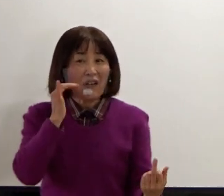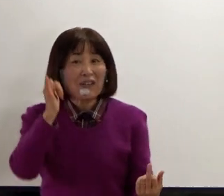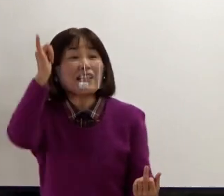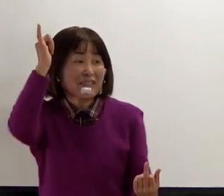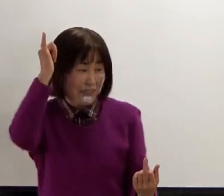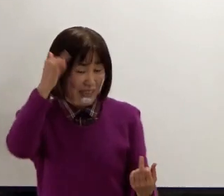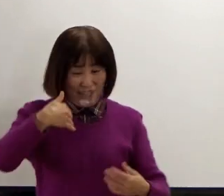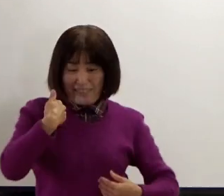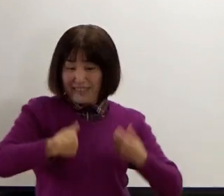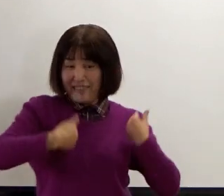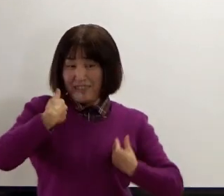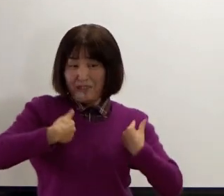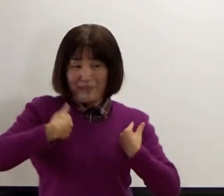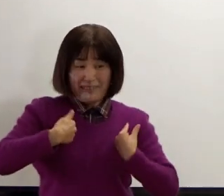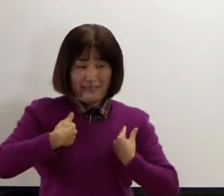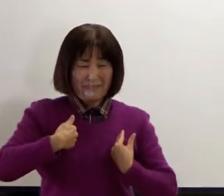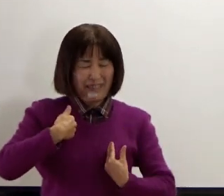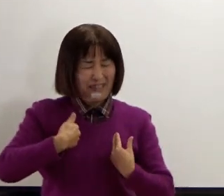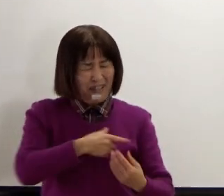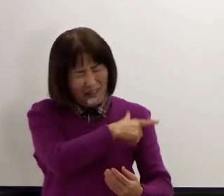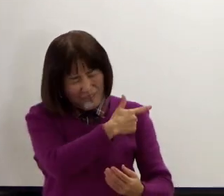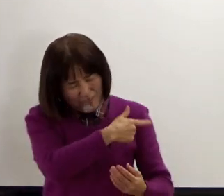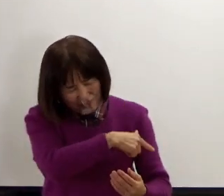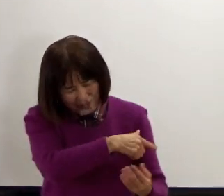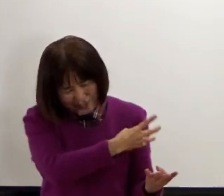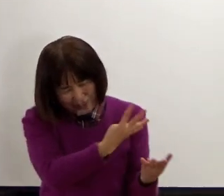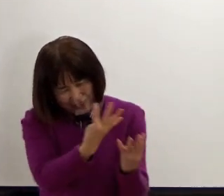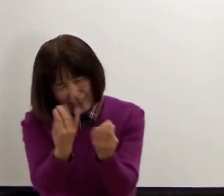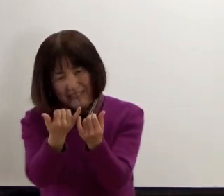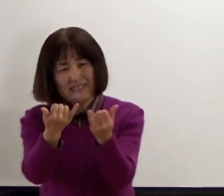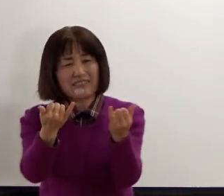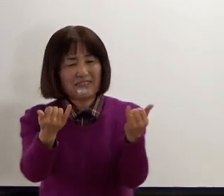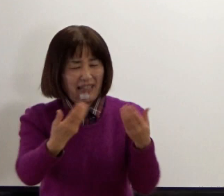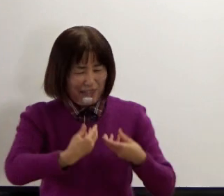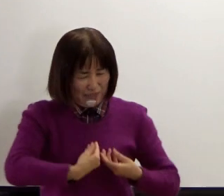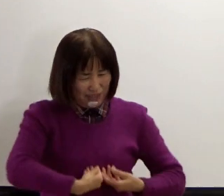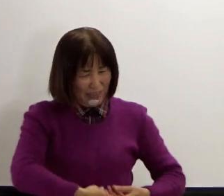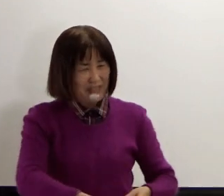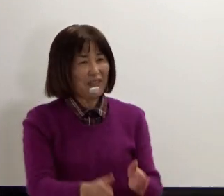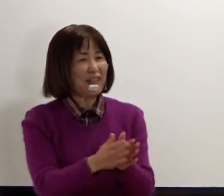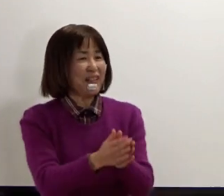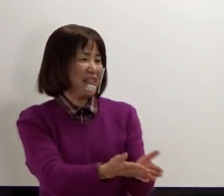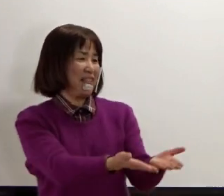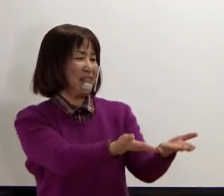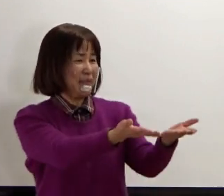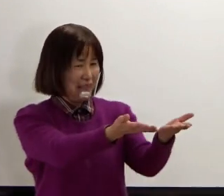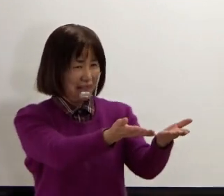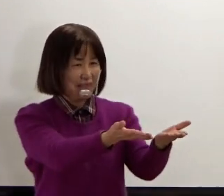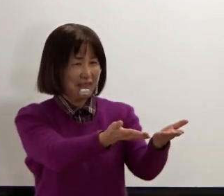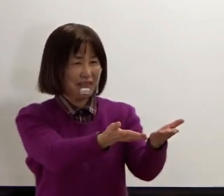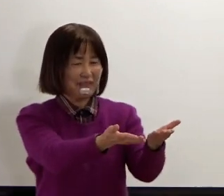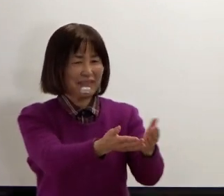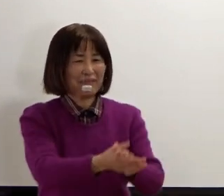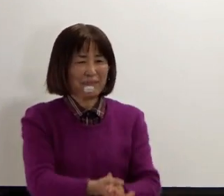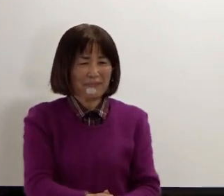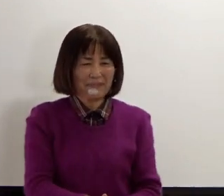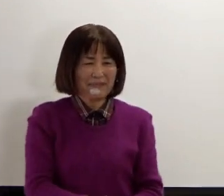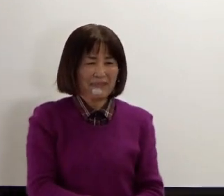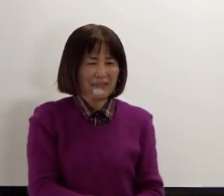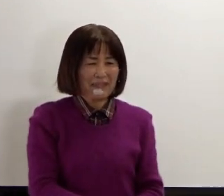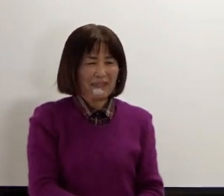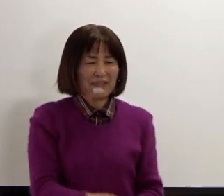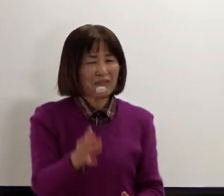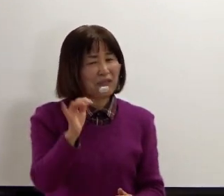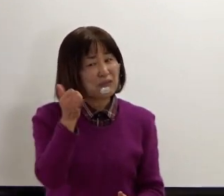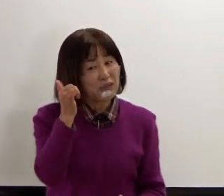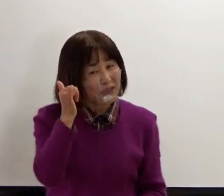たにとって楽しみとなる、多くの人もその誕生を喜ぶと、まあ、その子が生まれることはあなたにとってもちろん嬉しい、奥さんにとっても嬉し